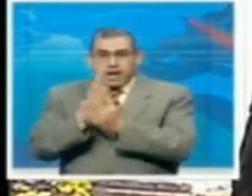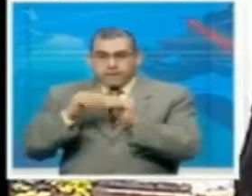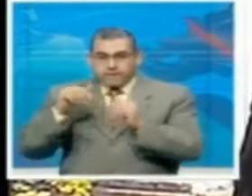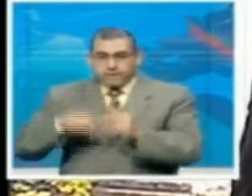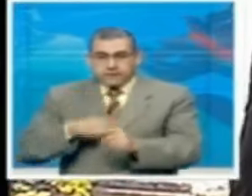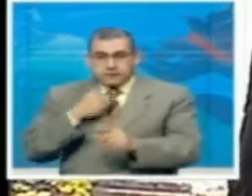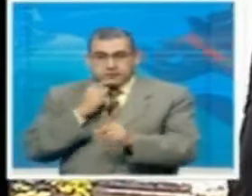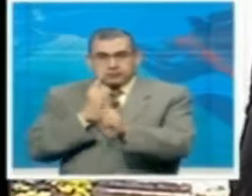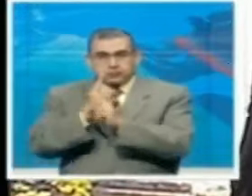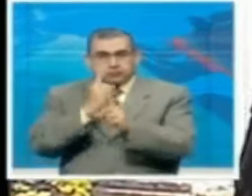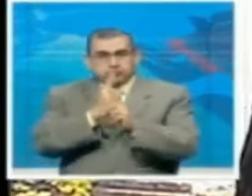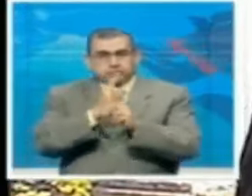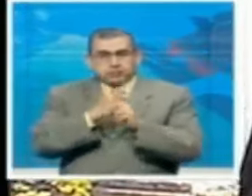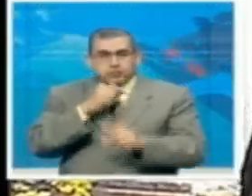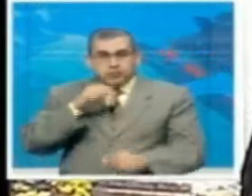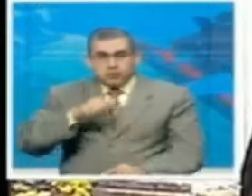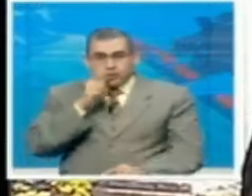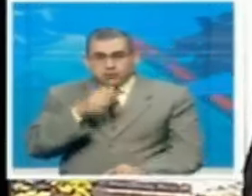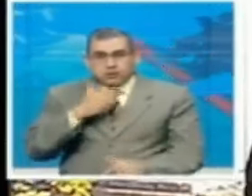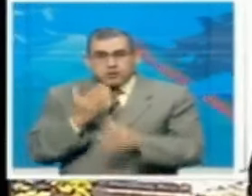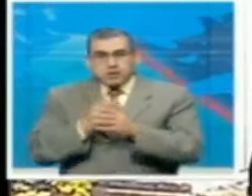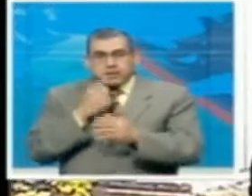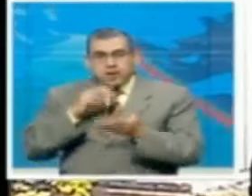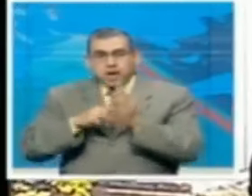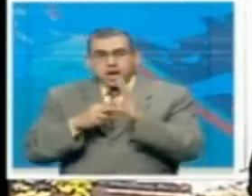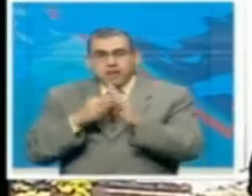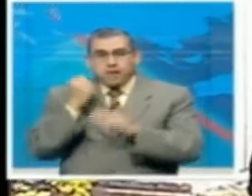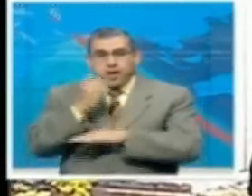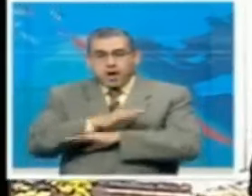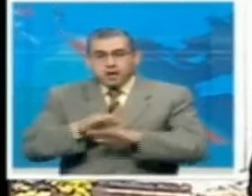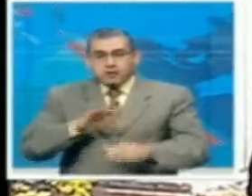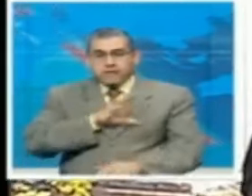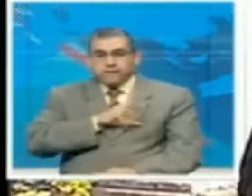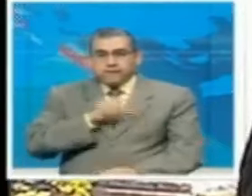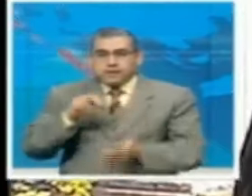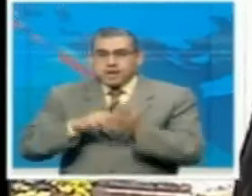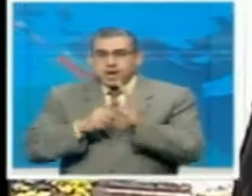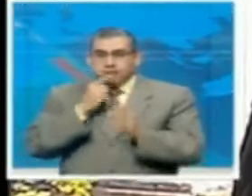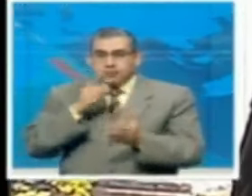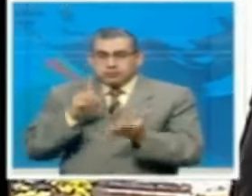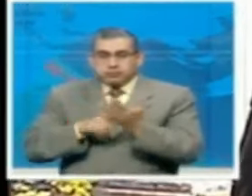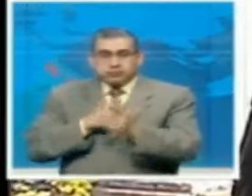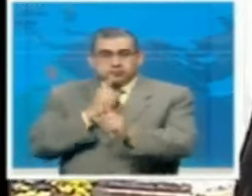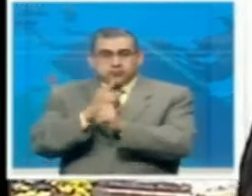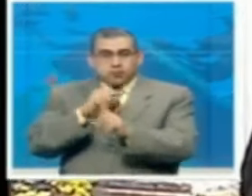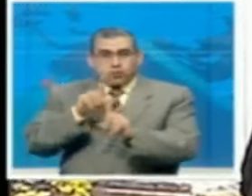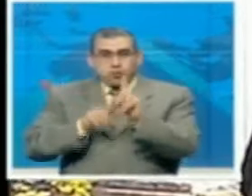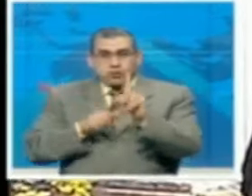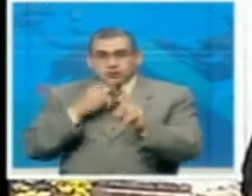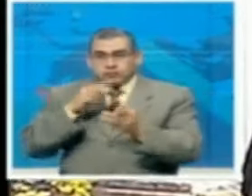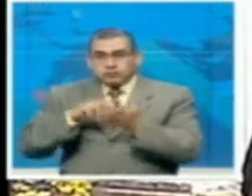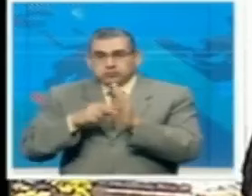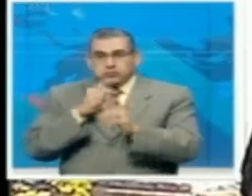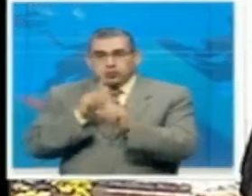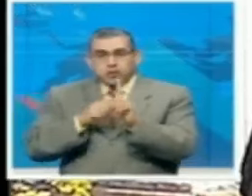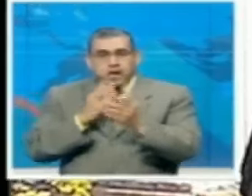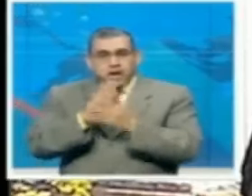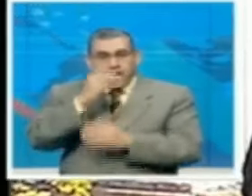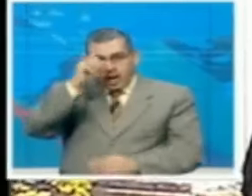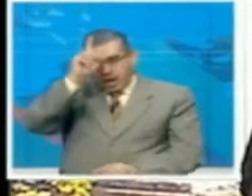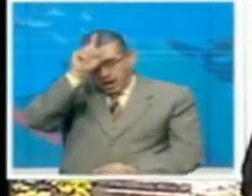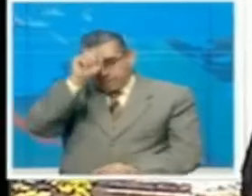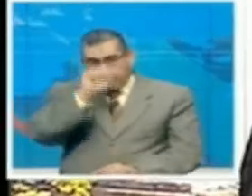الخارجية سامح شكري لاحتواء الأوضاع في الأراضي الفلسطينية، جاء لقاء الوزير شكري مع نظيرته